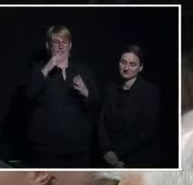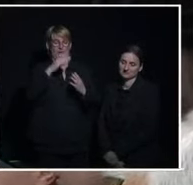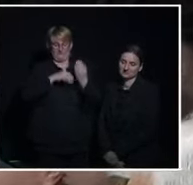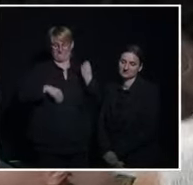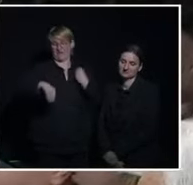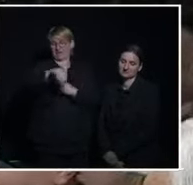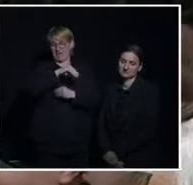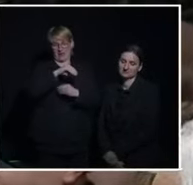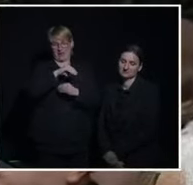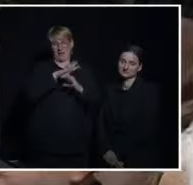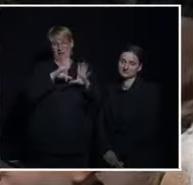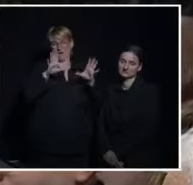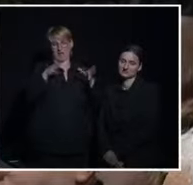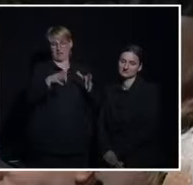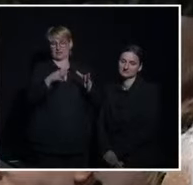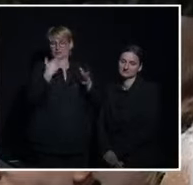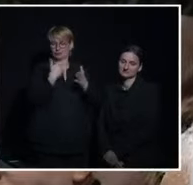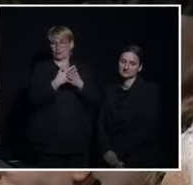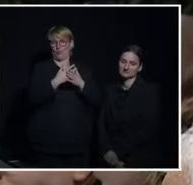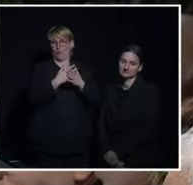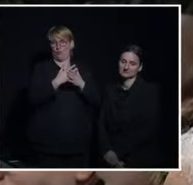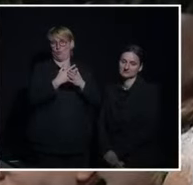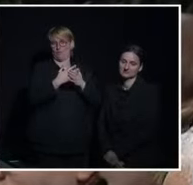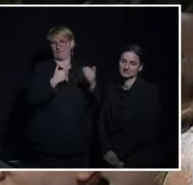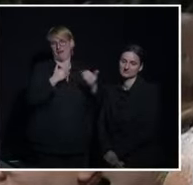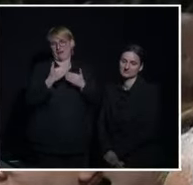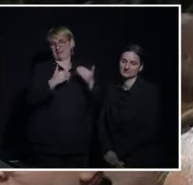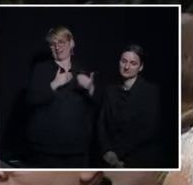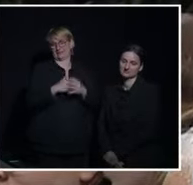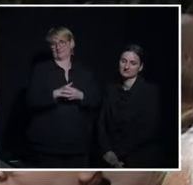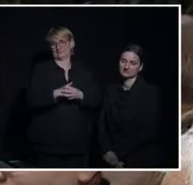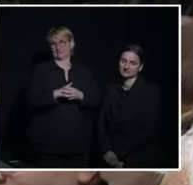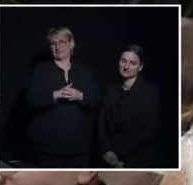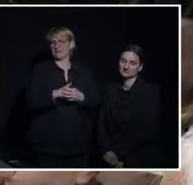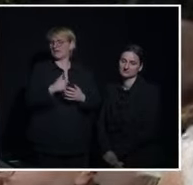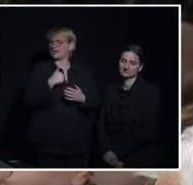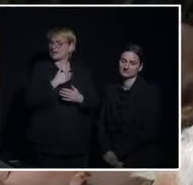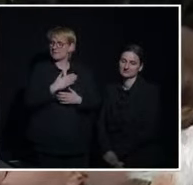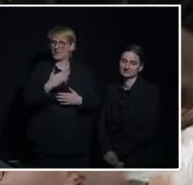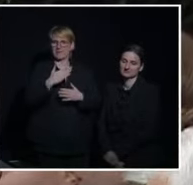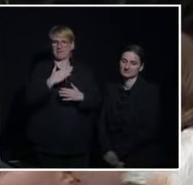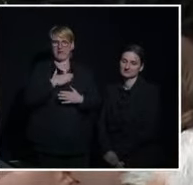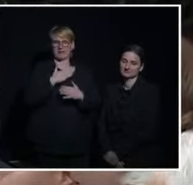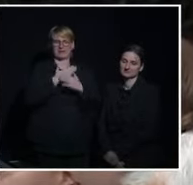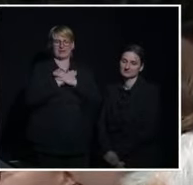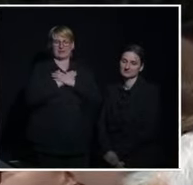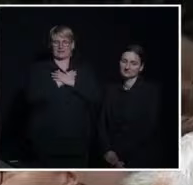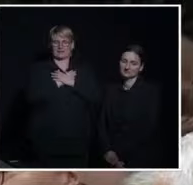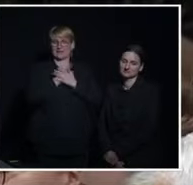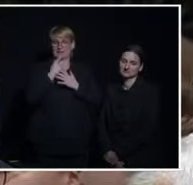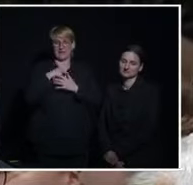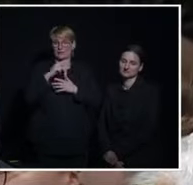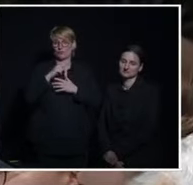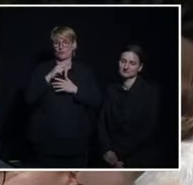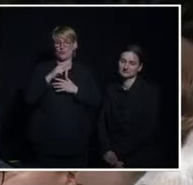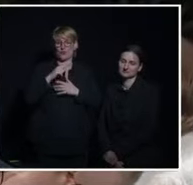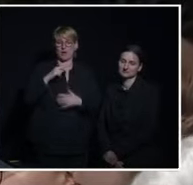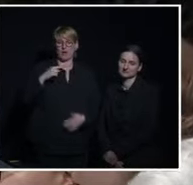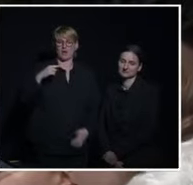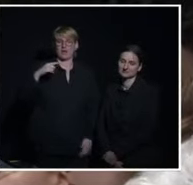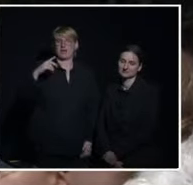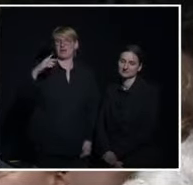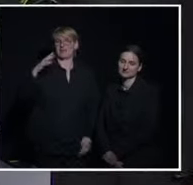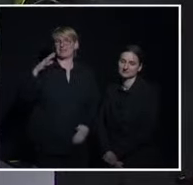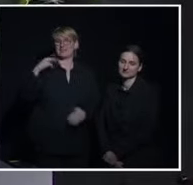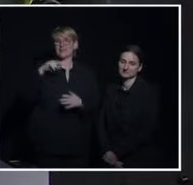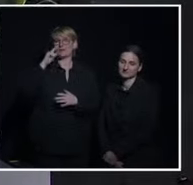Familie so gehandelt hat. Und es war immer mein Anliegen, dass es nicht nur die Ehrung in Yad Vashem ist, sondern dass auch